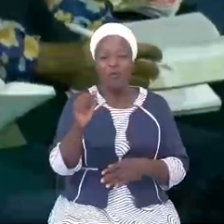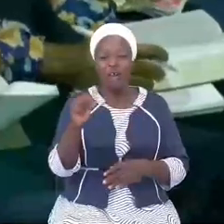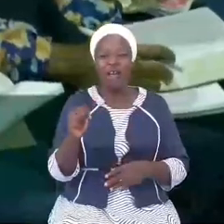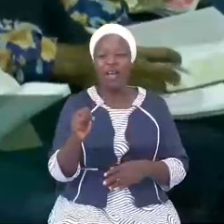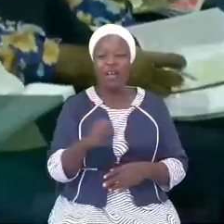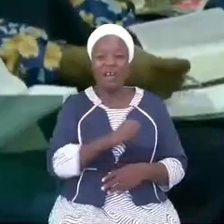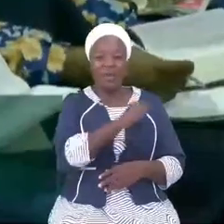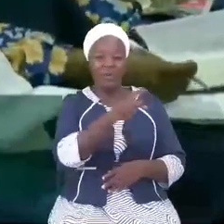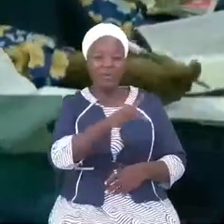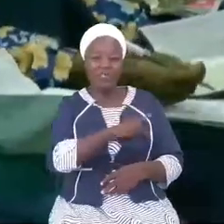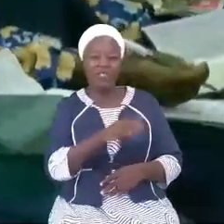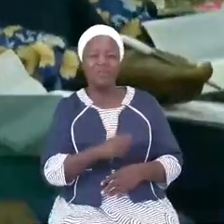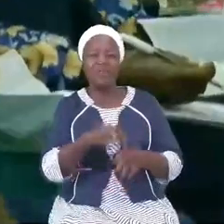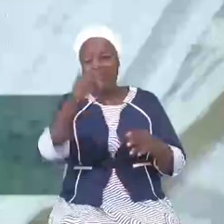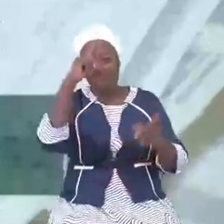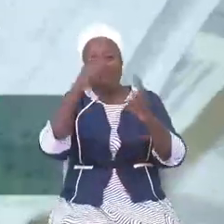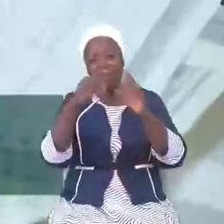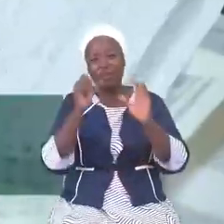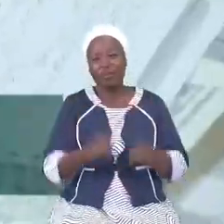consentant.